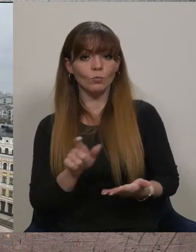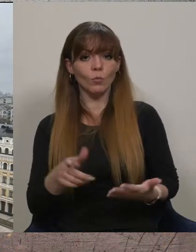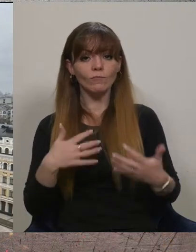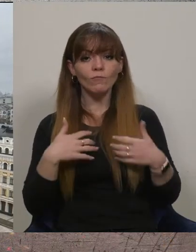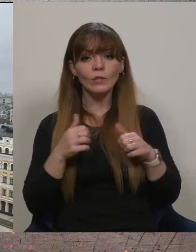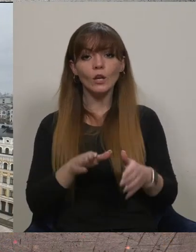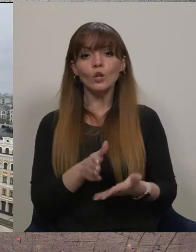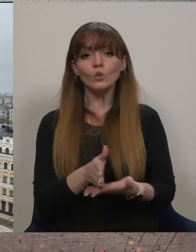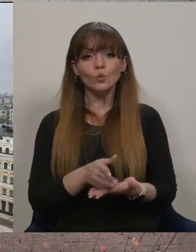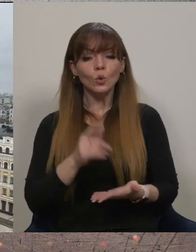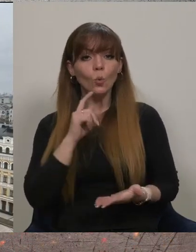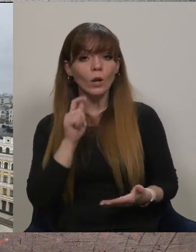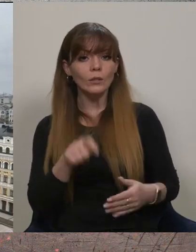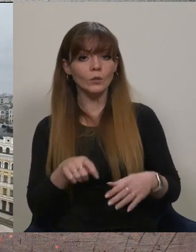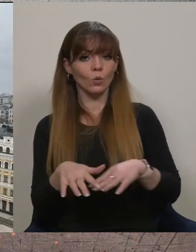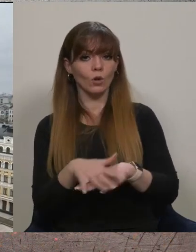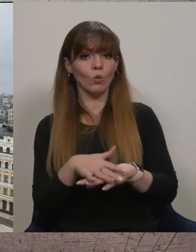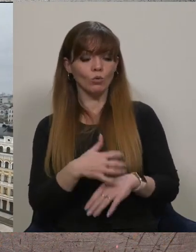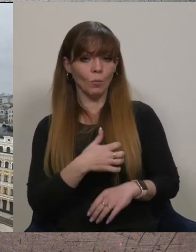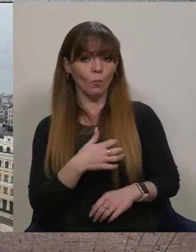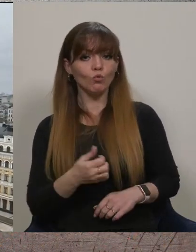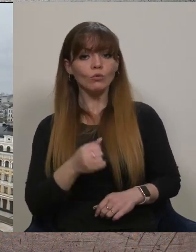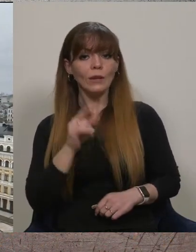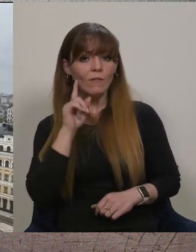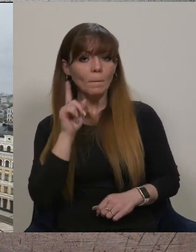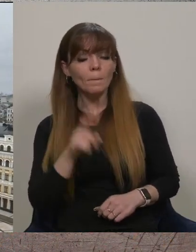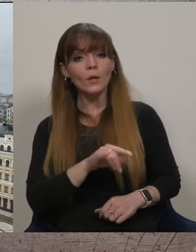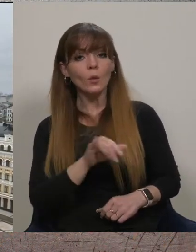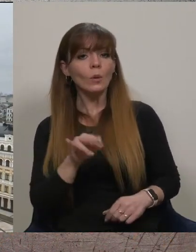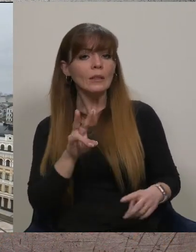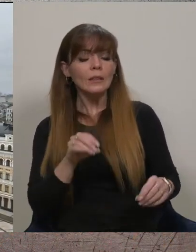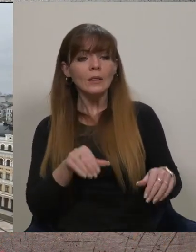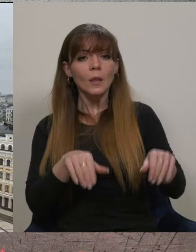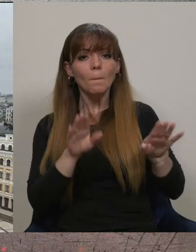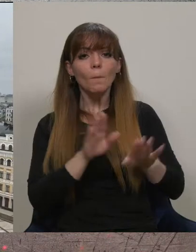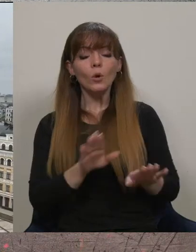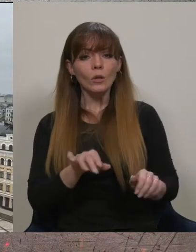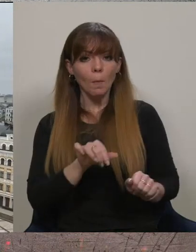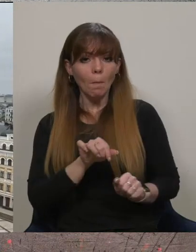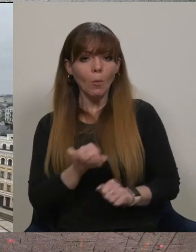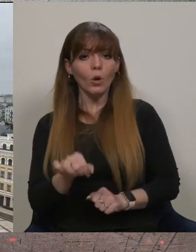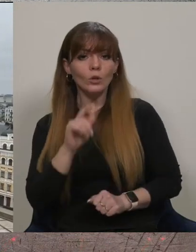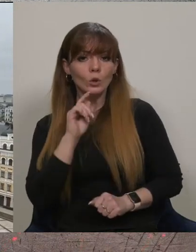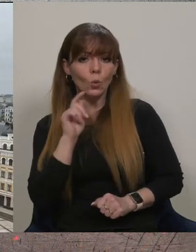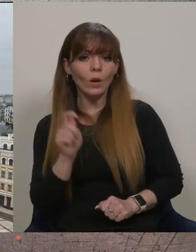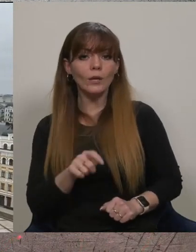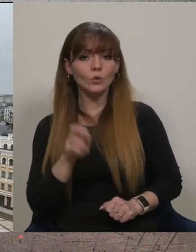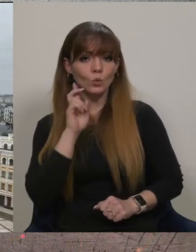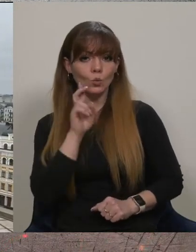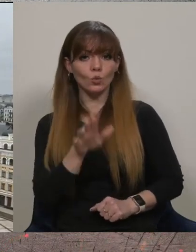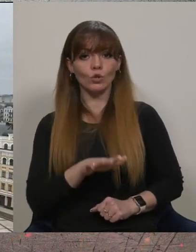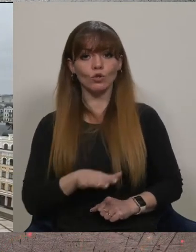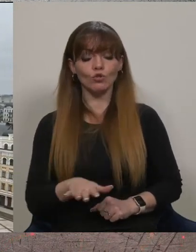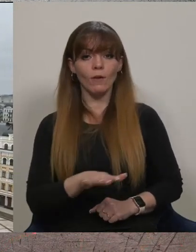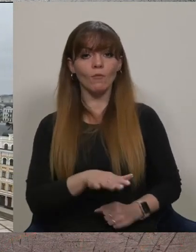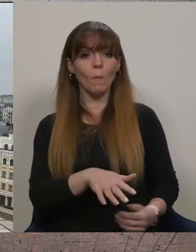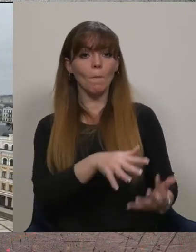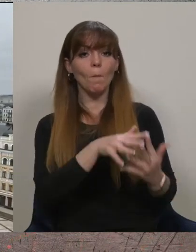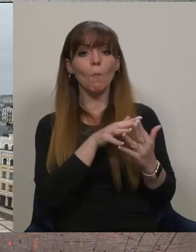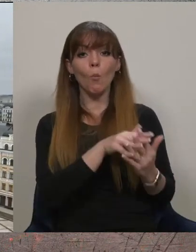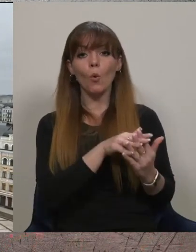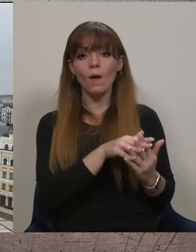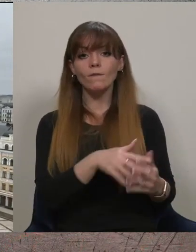українському народові, мужньо, вміло і непохитно боронити українську державу, бойовий